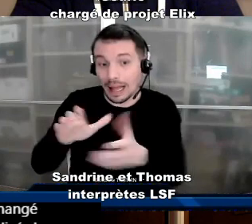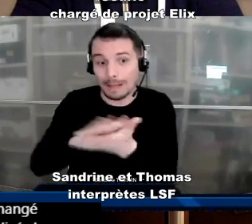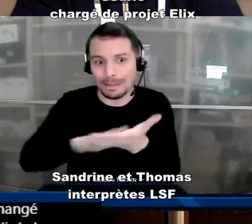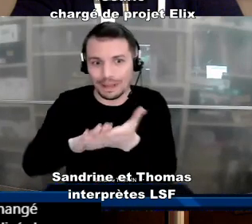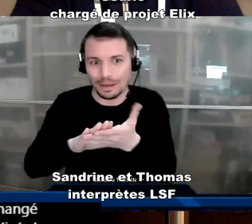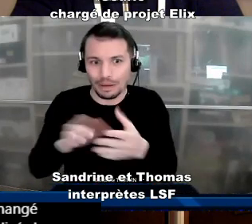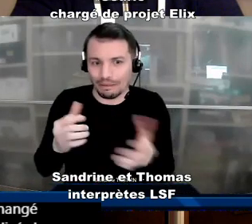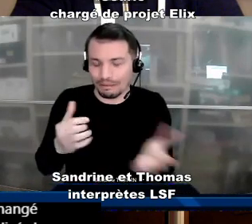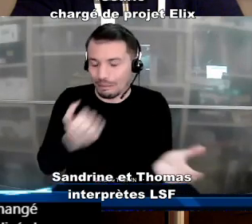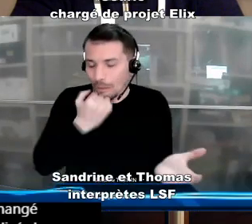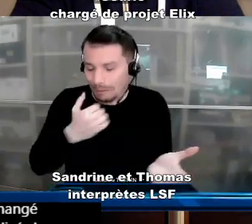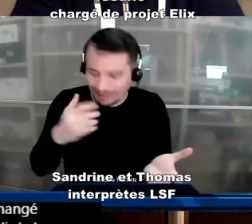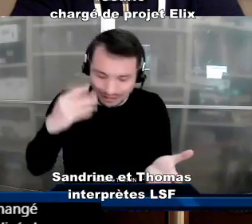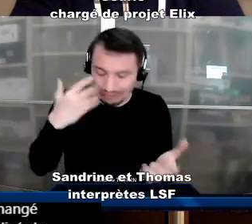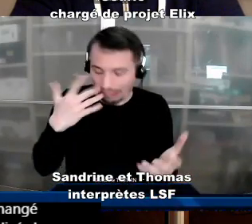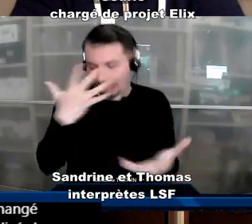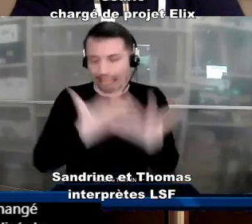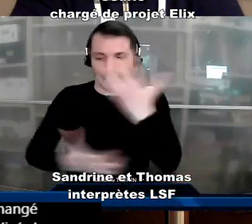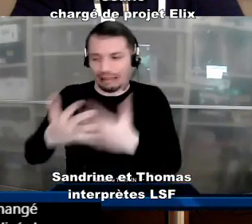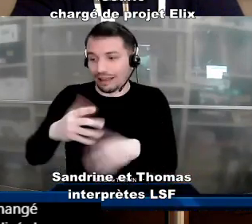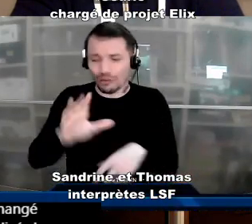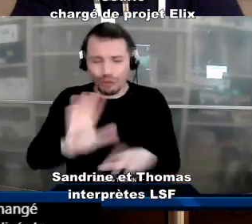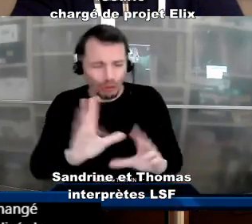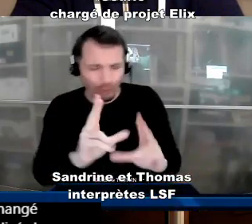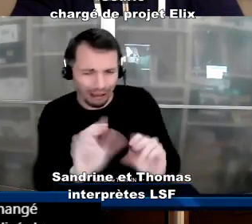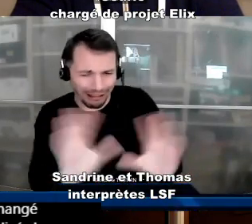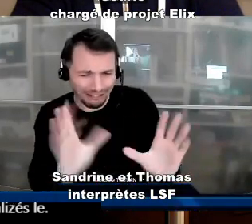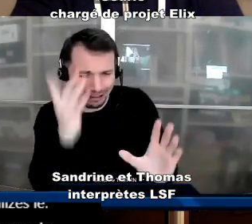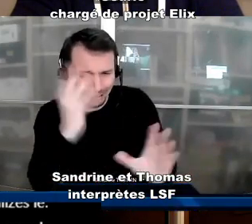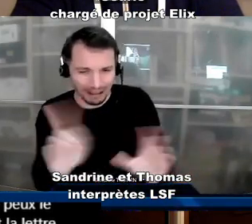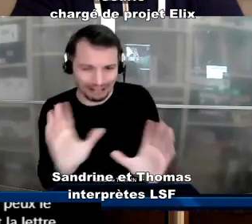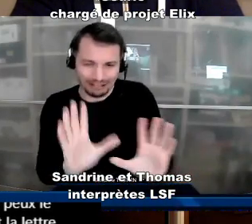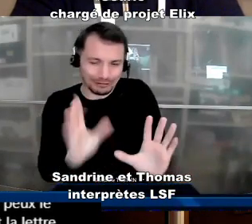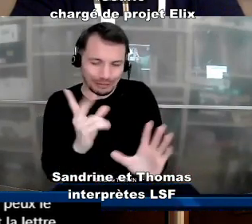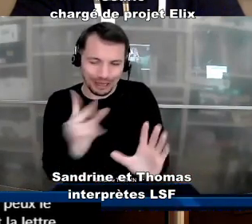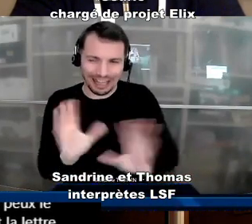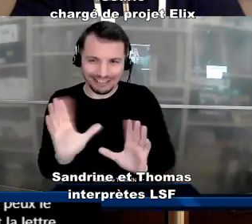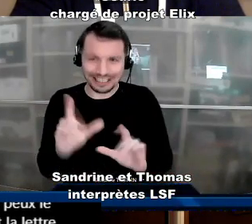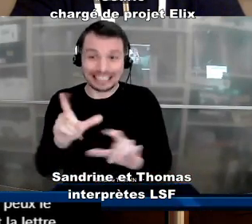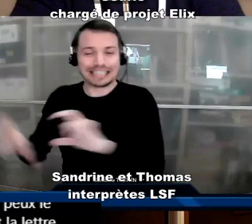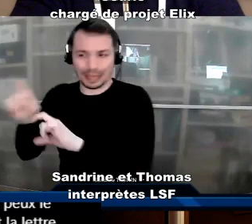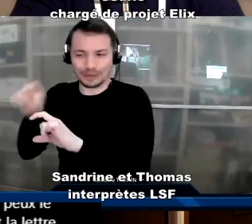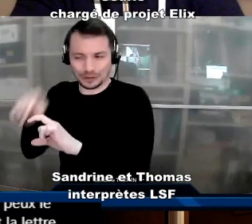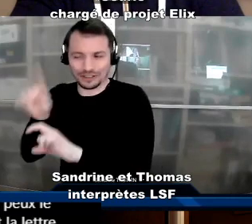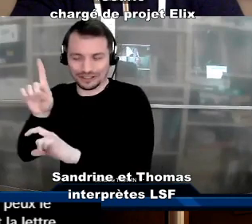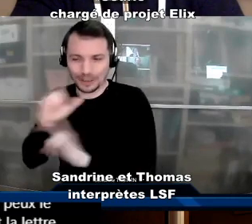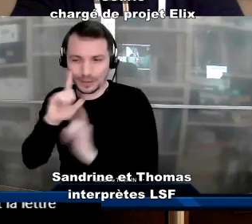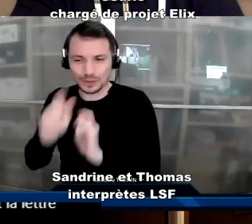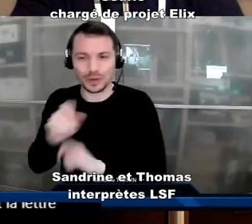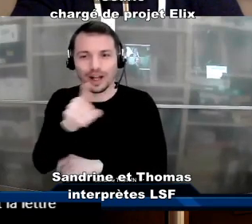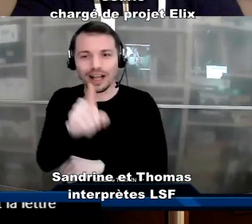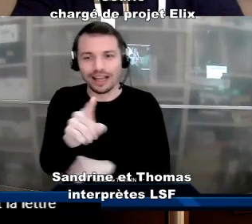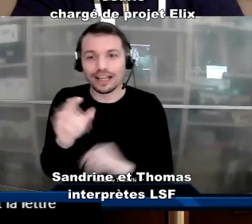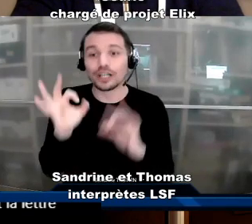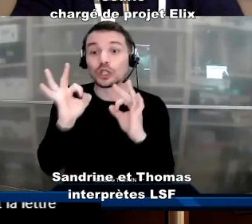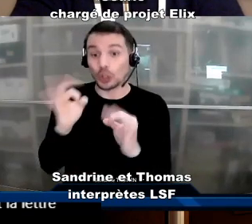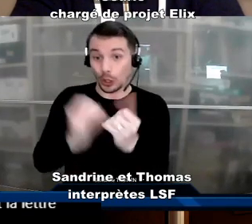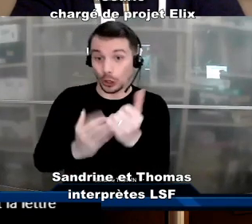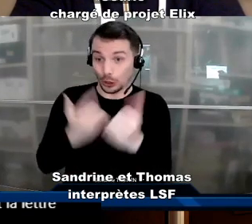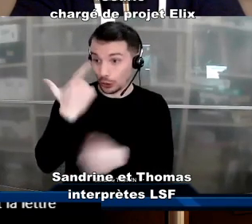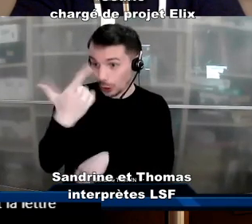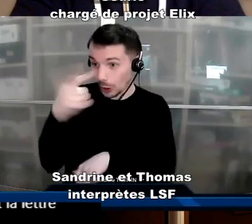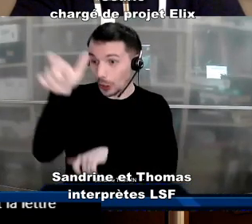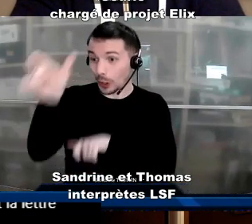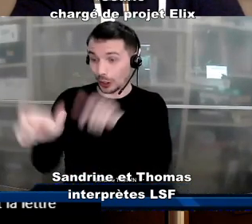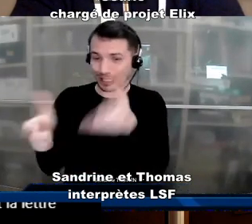Je savais que j'allais faire l'erreur à un moment donné, mais non, pas de souci, mais c'est pour je te laisse. Non, il y a effectivement 2 salariés